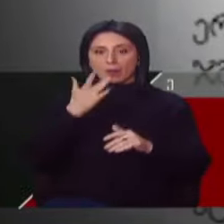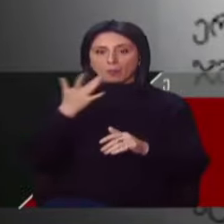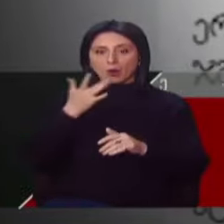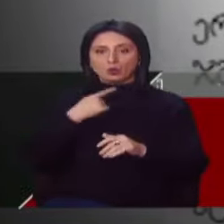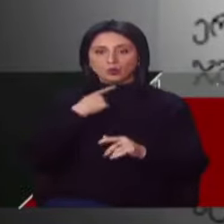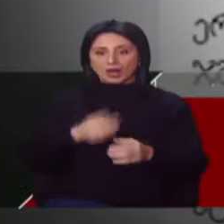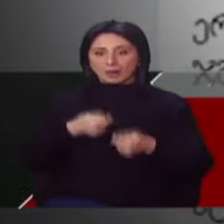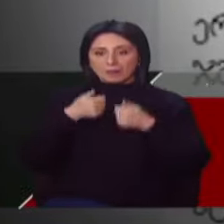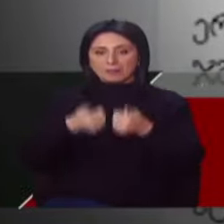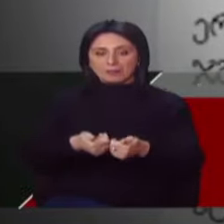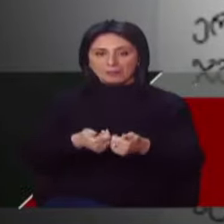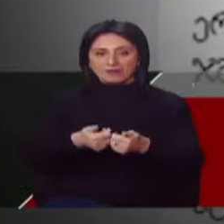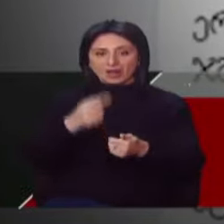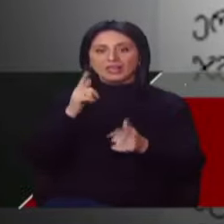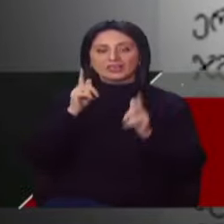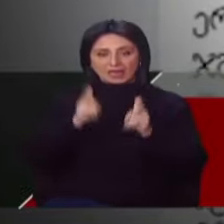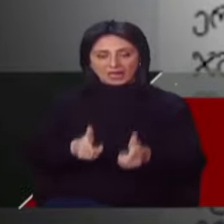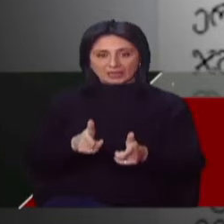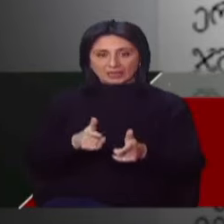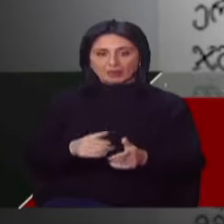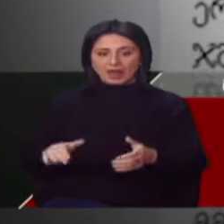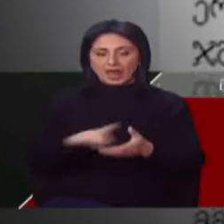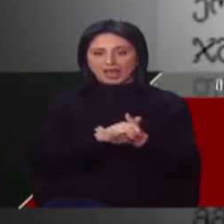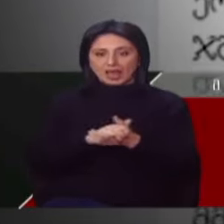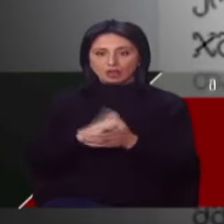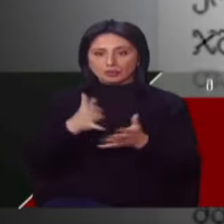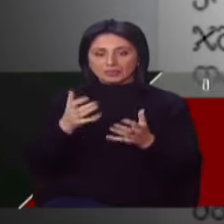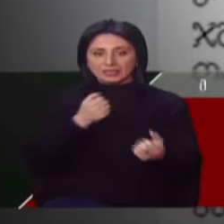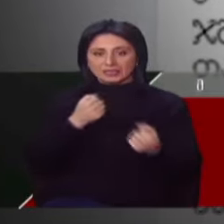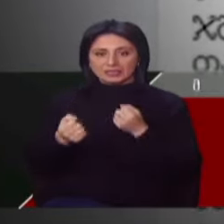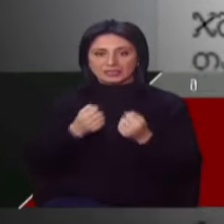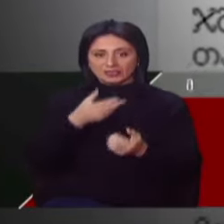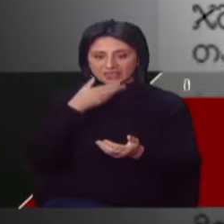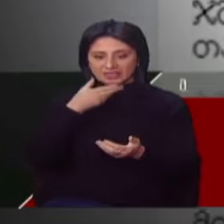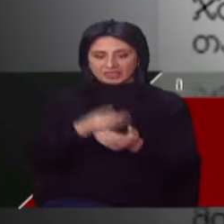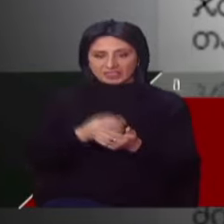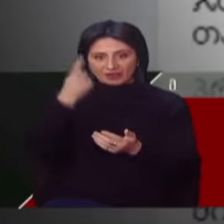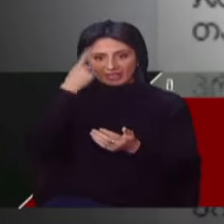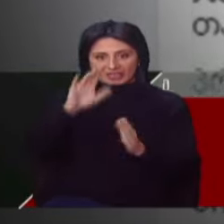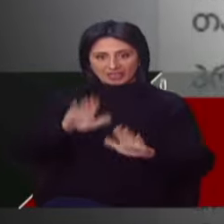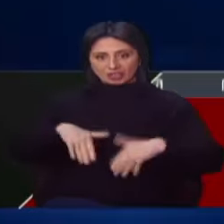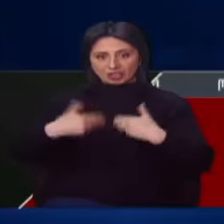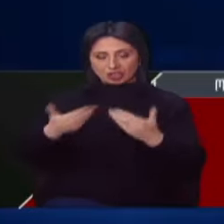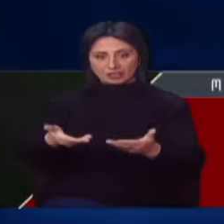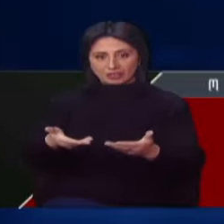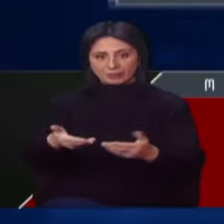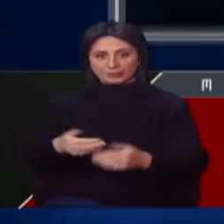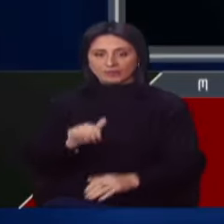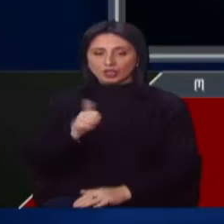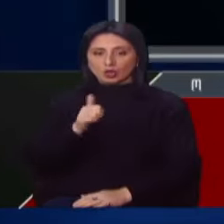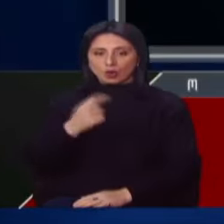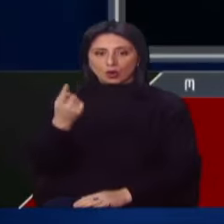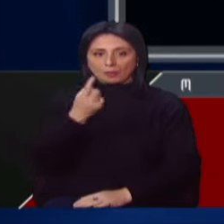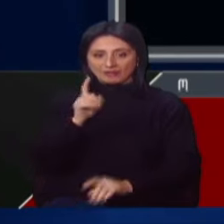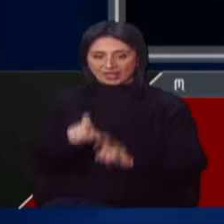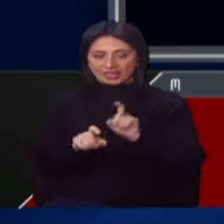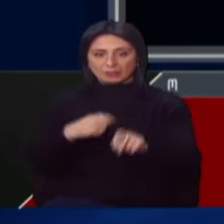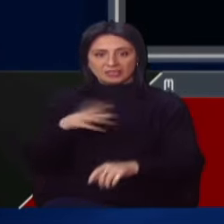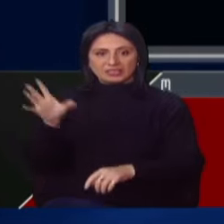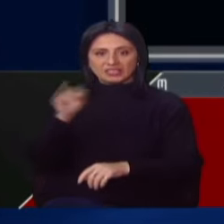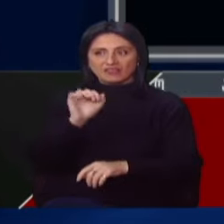ხმა. Ინიციატივას დაეთანხმა და ერთობის მეტი სიმტკიცისთვის საკუთარი იდეაც შესთავაზა. Როგორც პირველ ნაბიჯს, მე